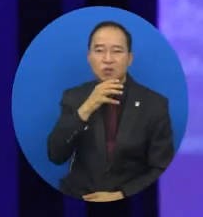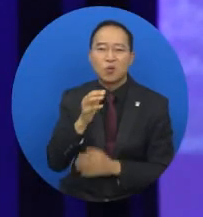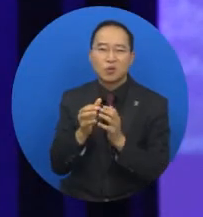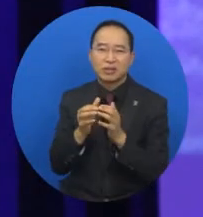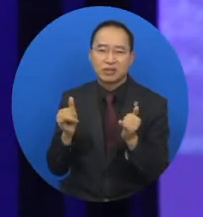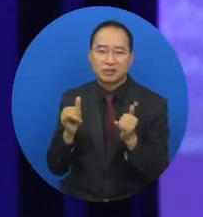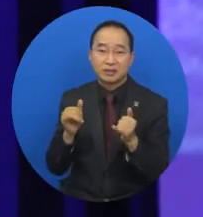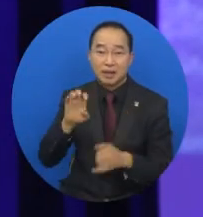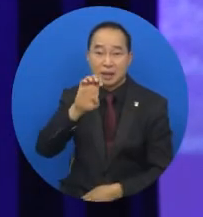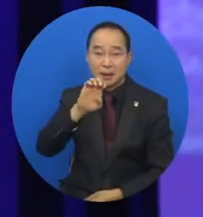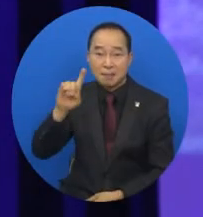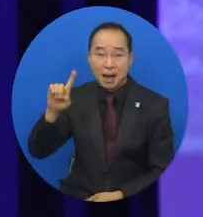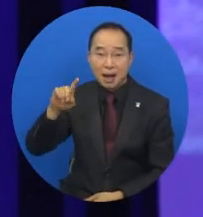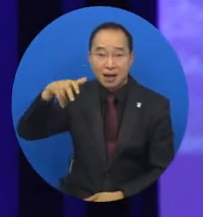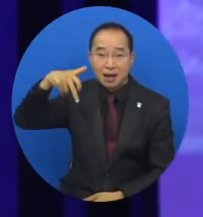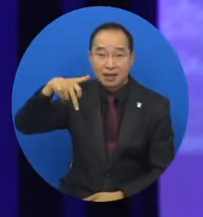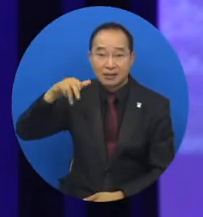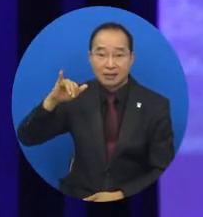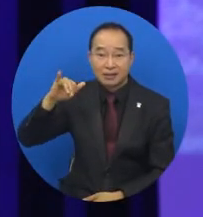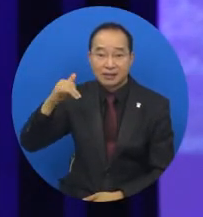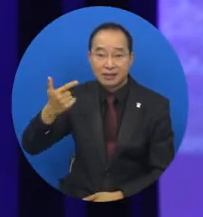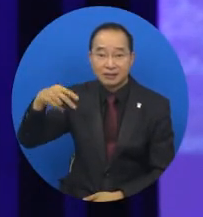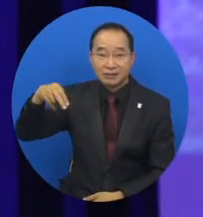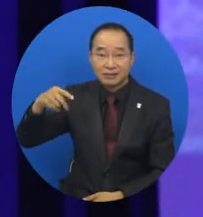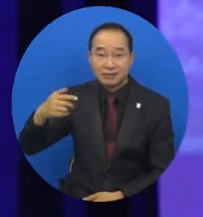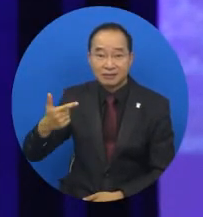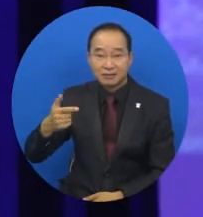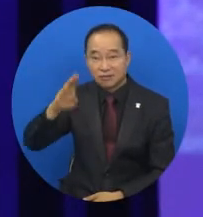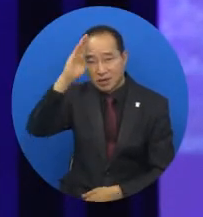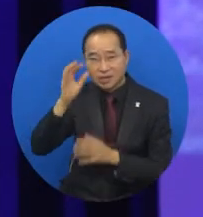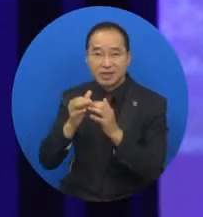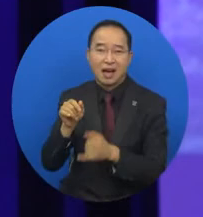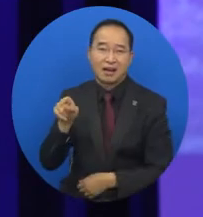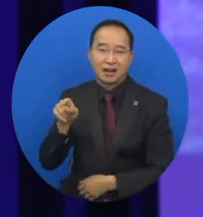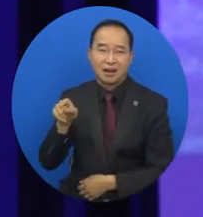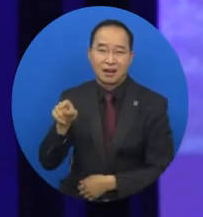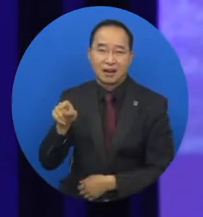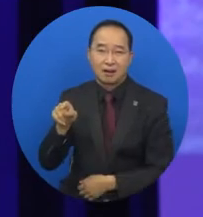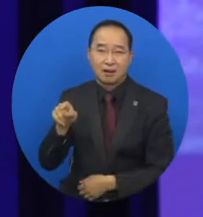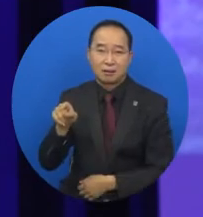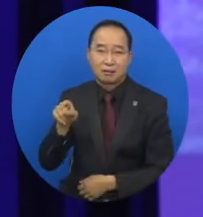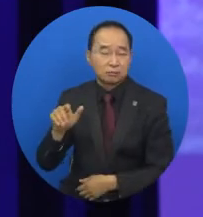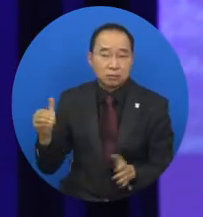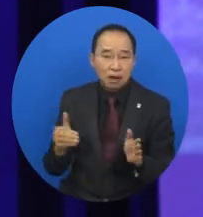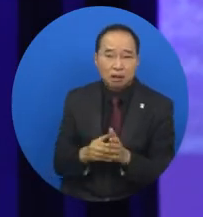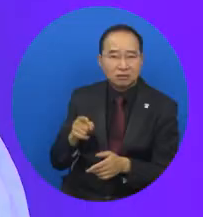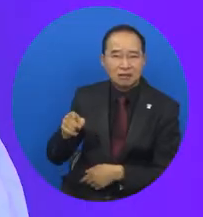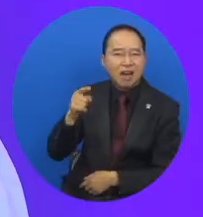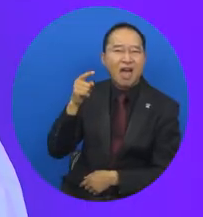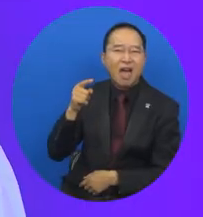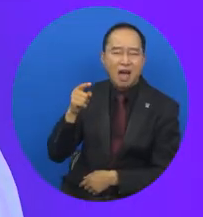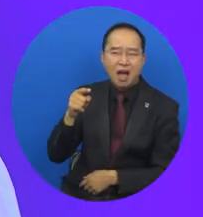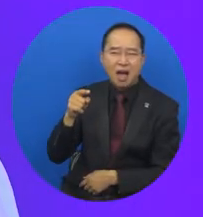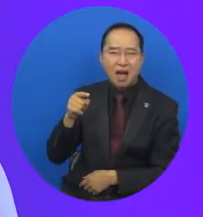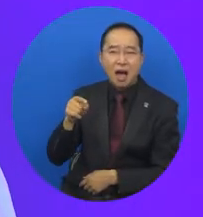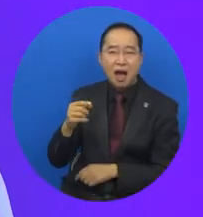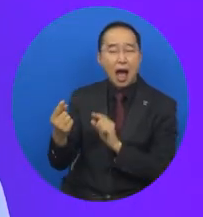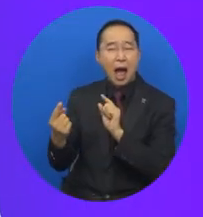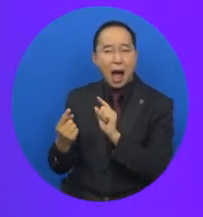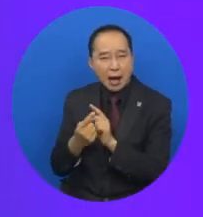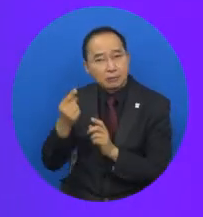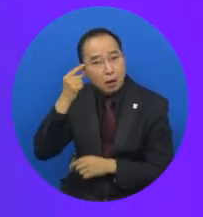치매 노인과 파킨슨 환자들이에요. 사실은 이 대상을 생각해 본 적이 없어요, 저는.